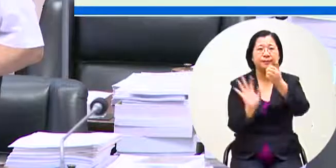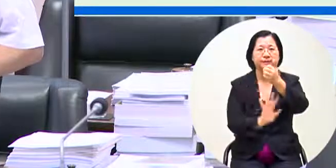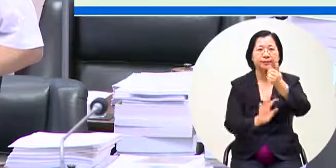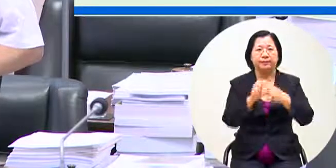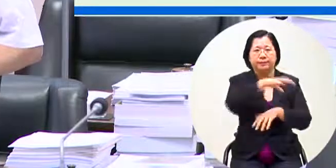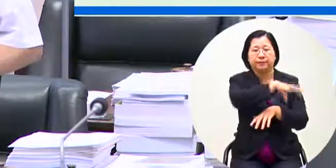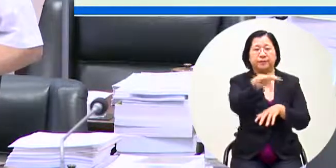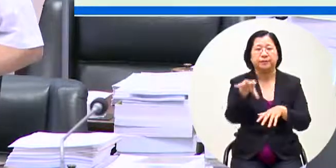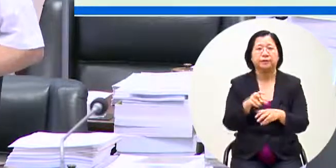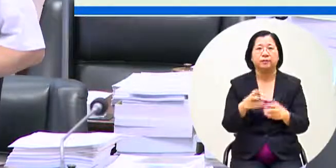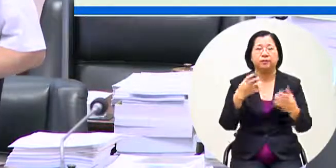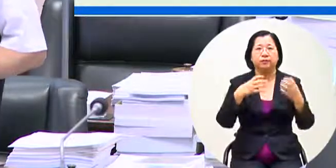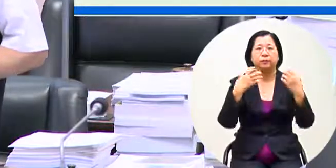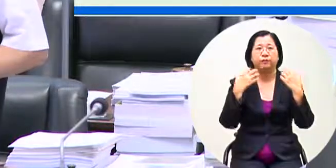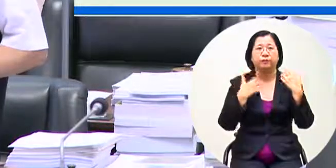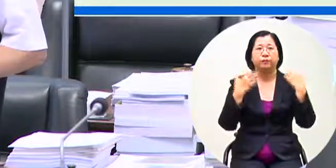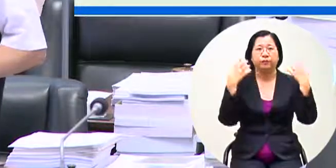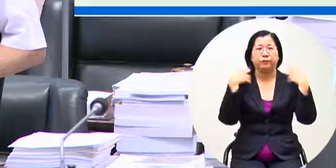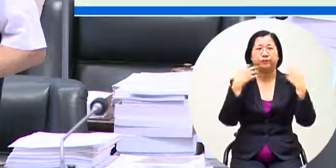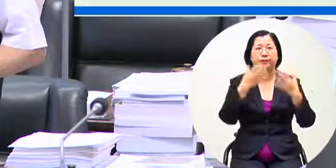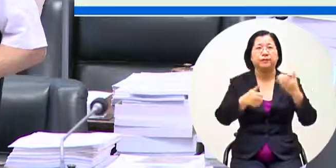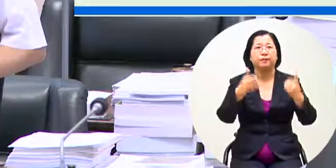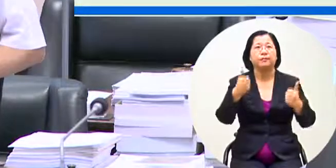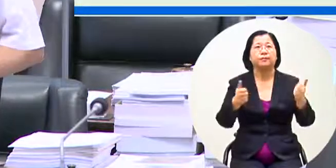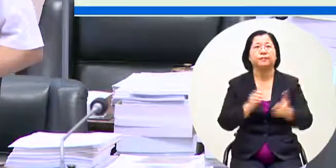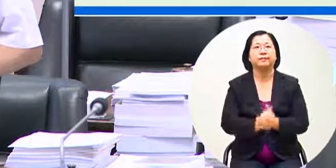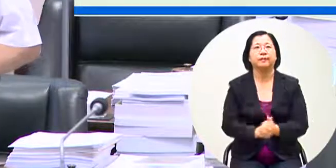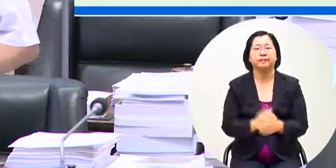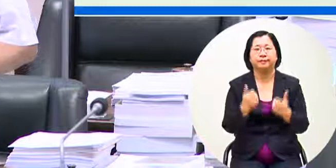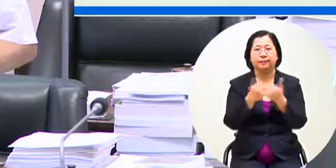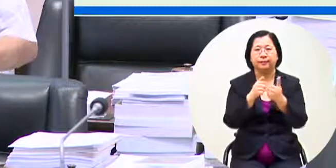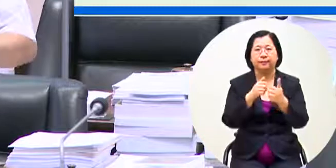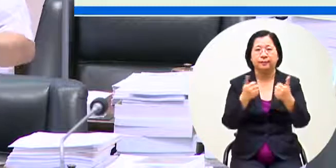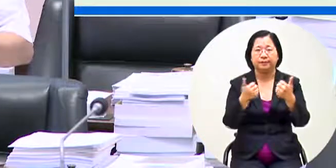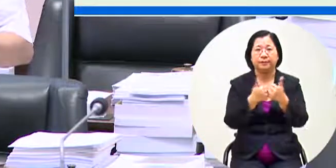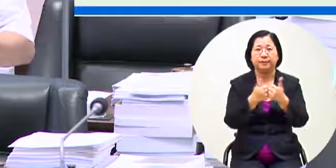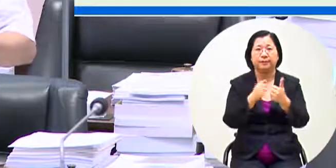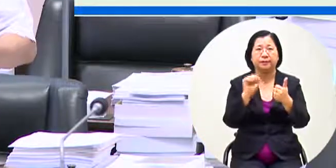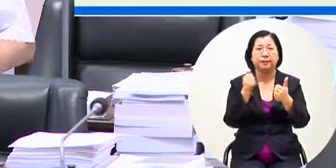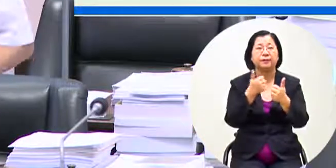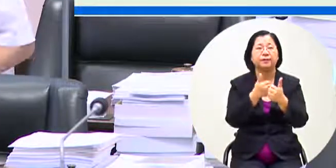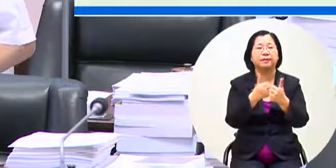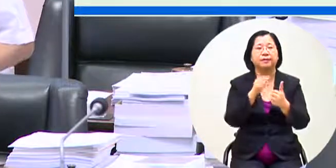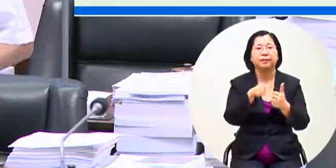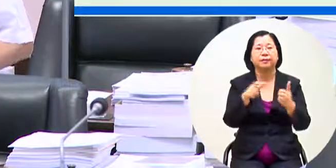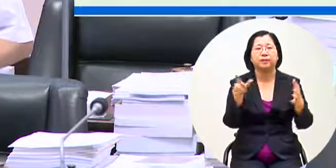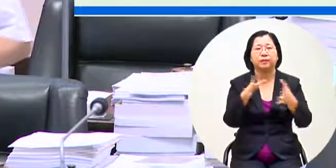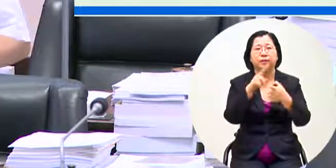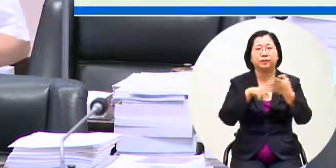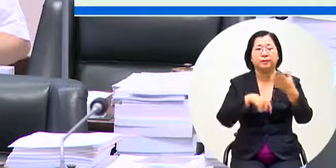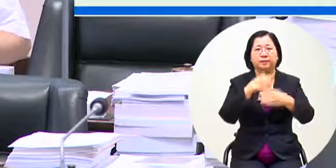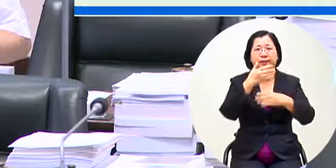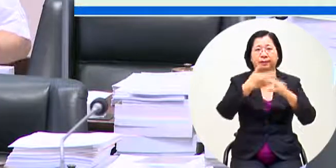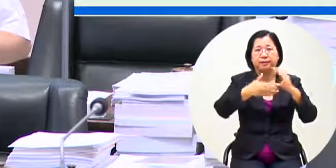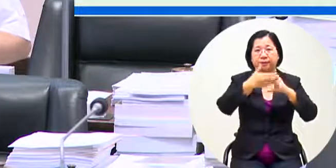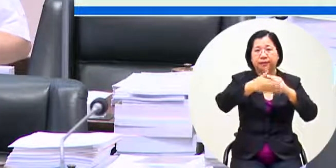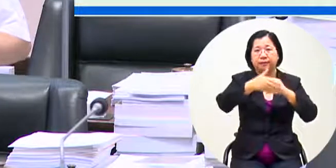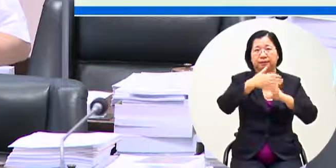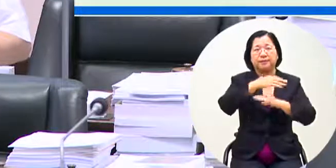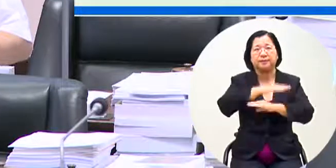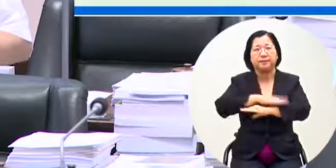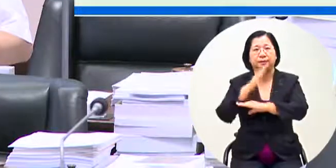咱议会啊同仁啊，以及咱啊媒体记者啊乡亲时代吼，大家较早吼，我